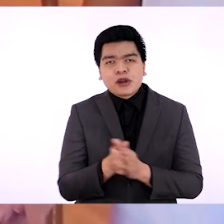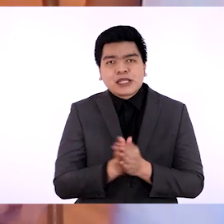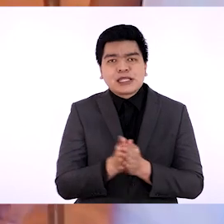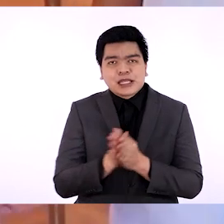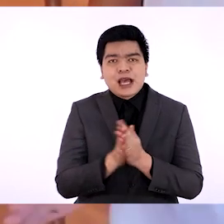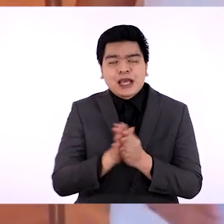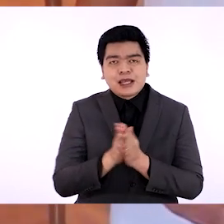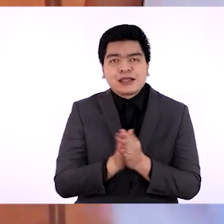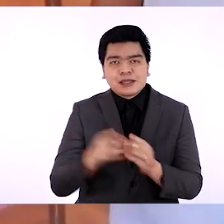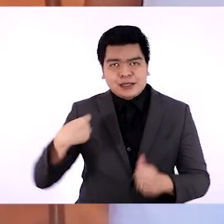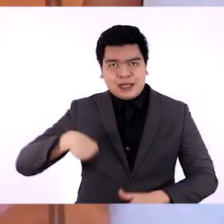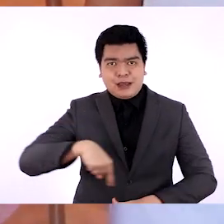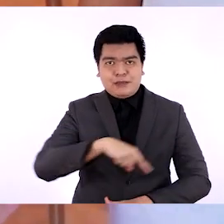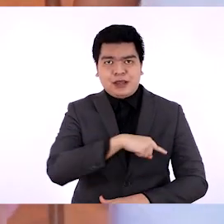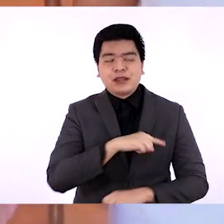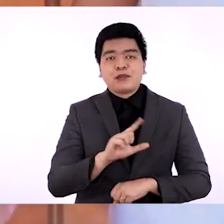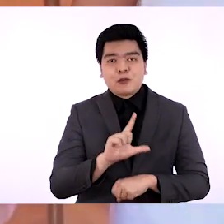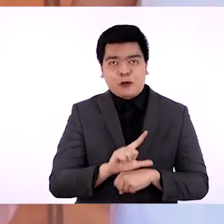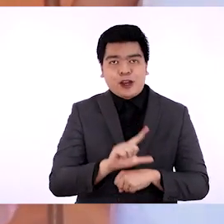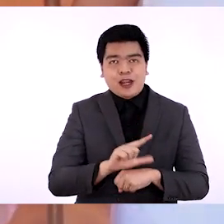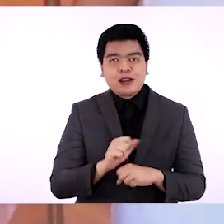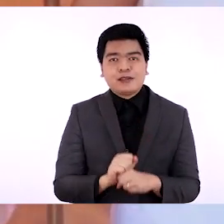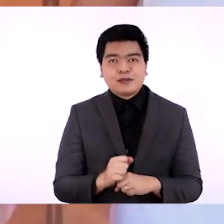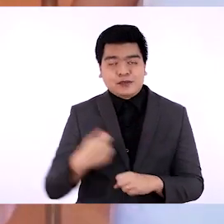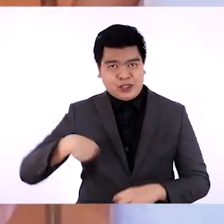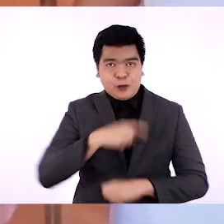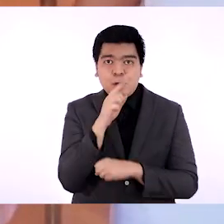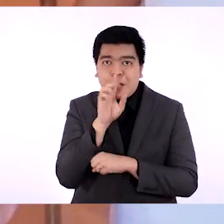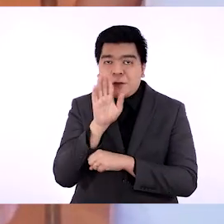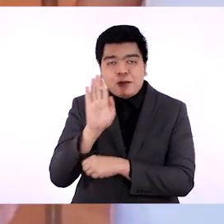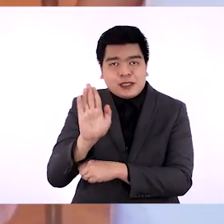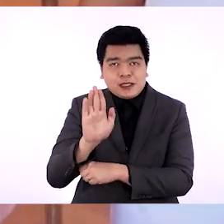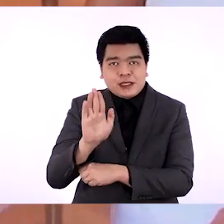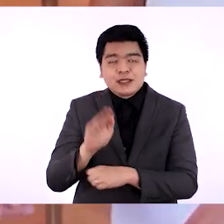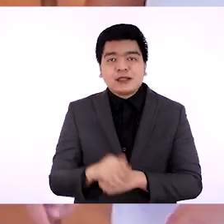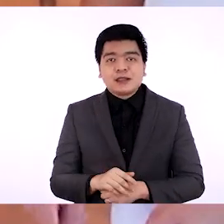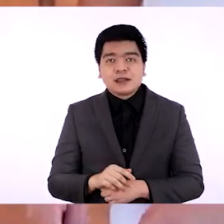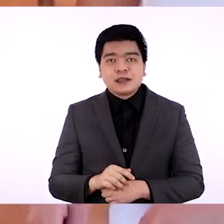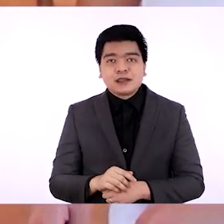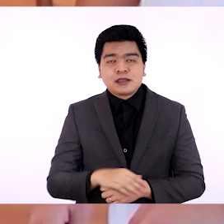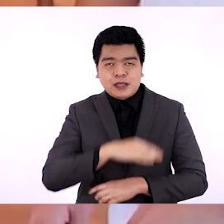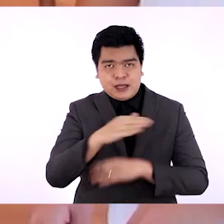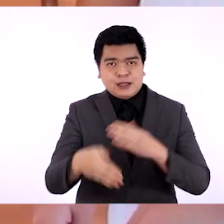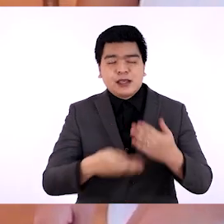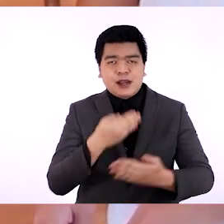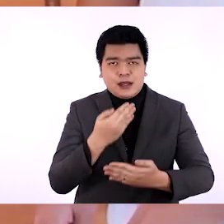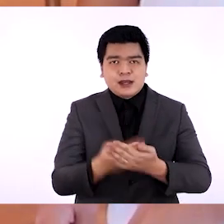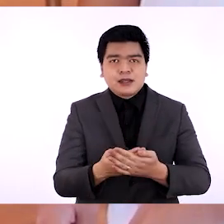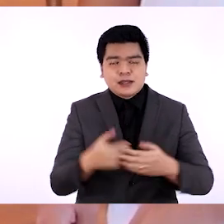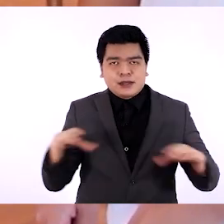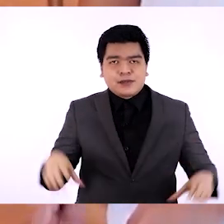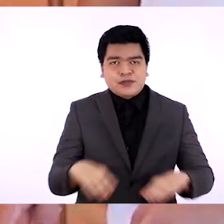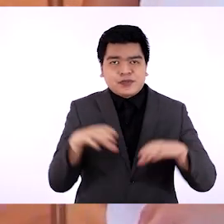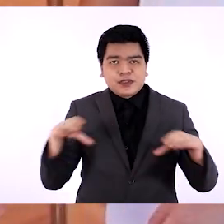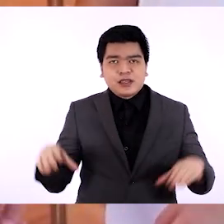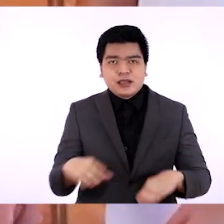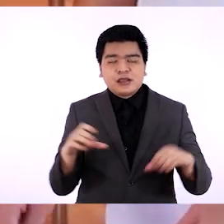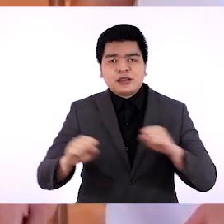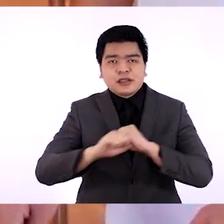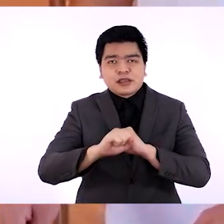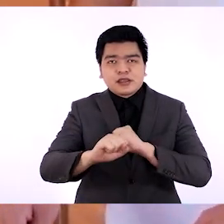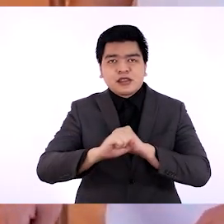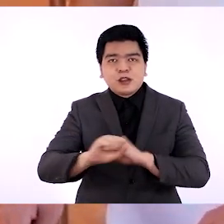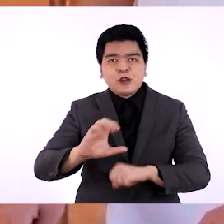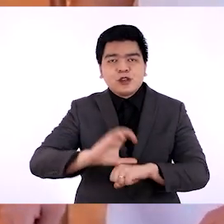kadiwa dito po sa amin lokal. At nangangako naman po kami na sa lahat po ng aktibidad na ipinanunukala